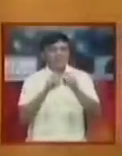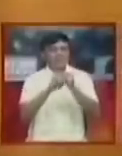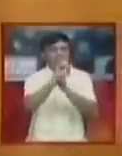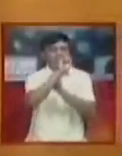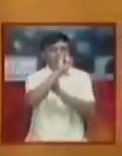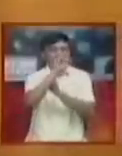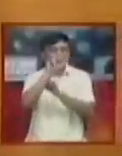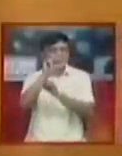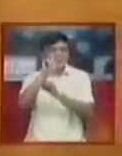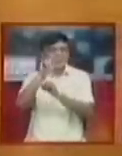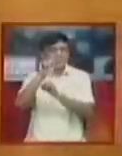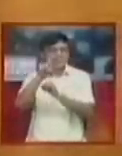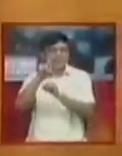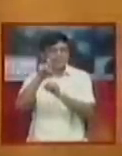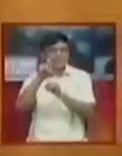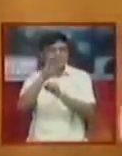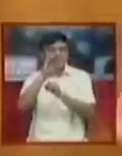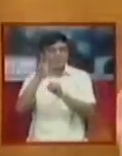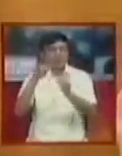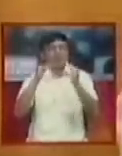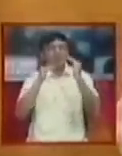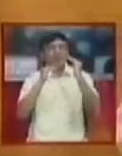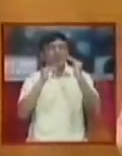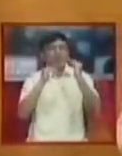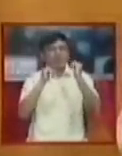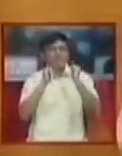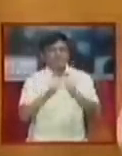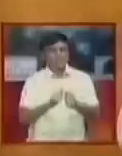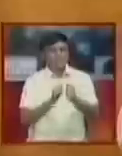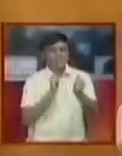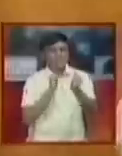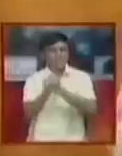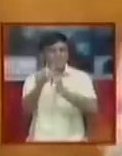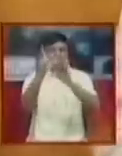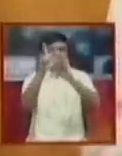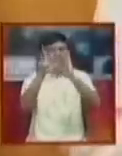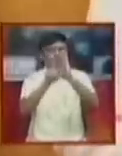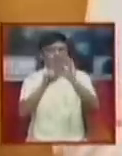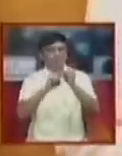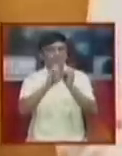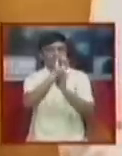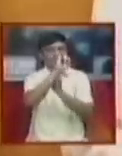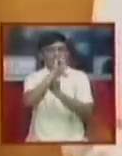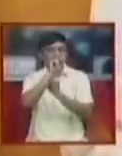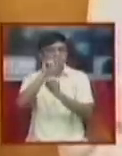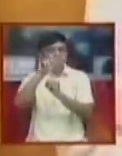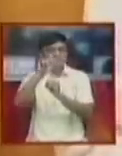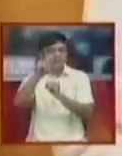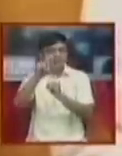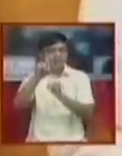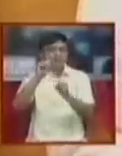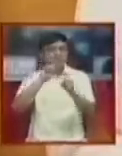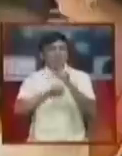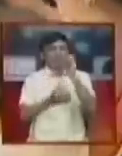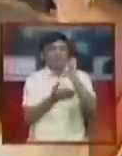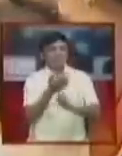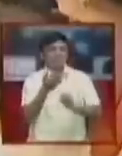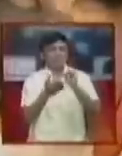bill. Maipasa na po sana ito sa lalong madaling panahon. Mababawasan na ang bisyo.